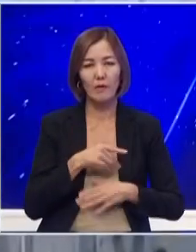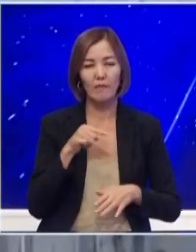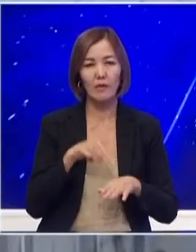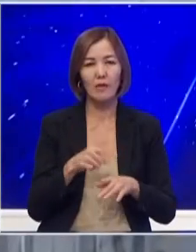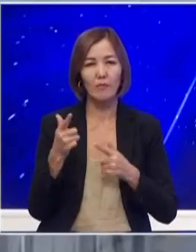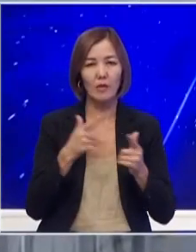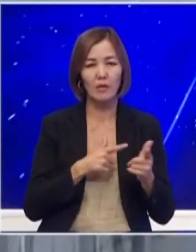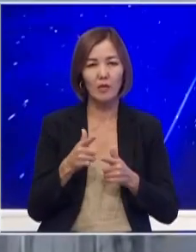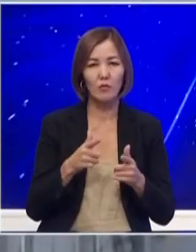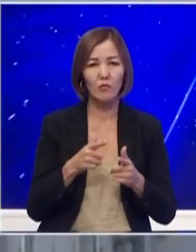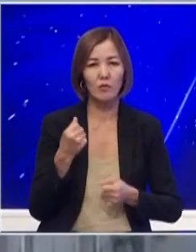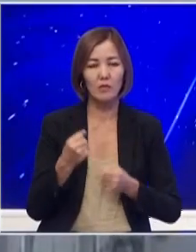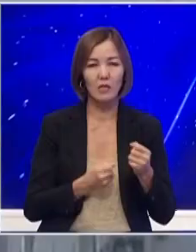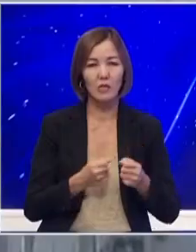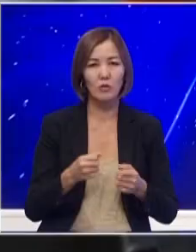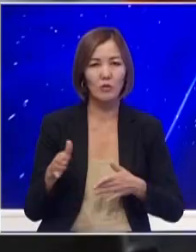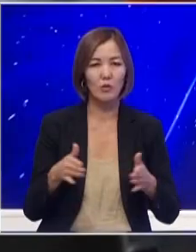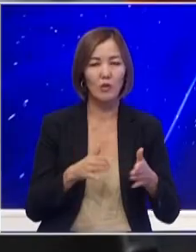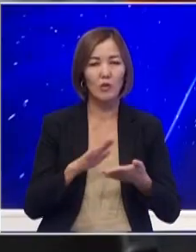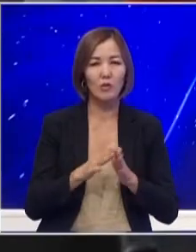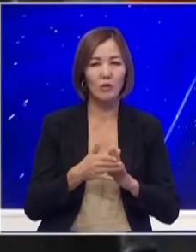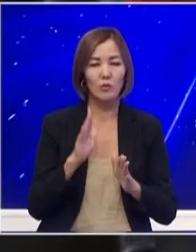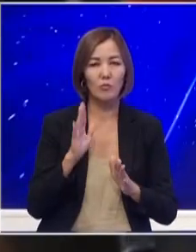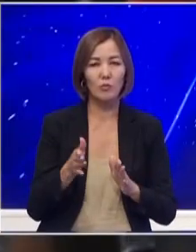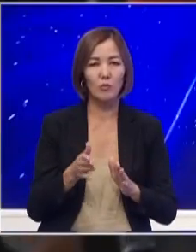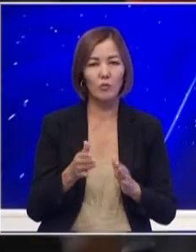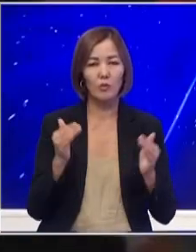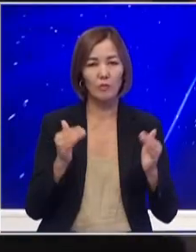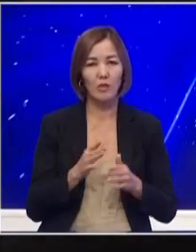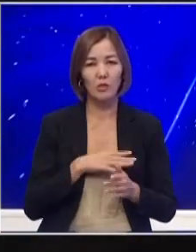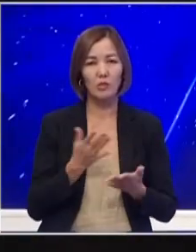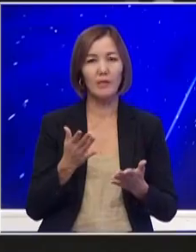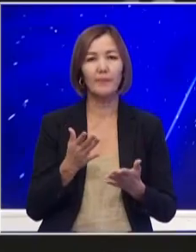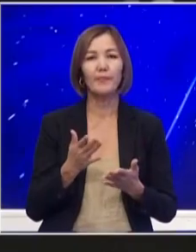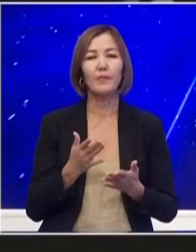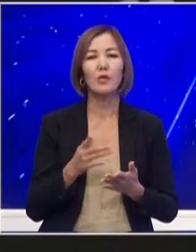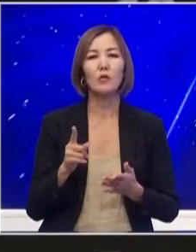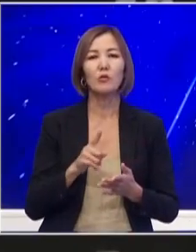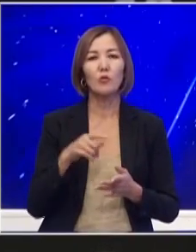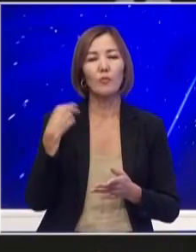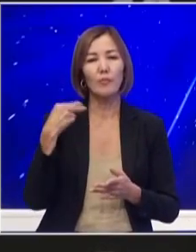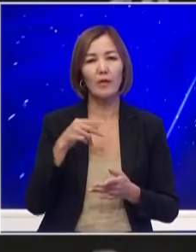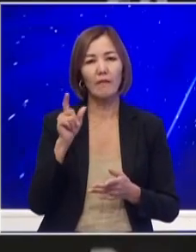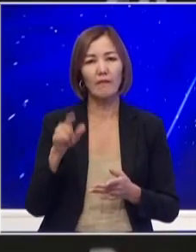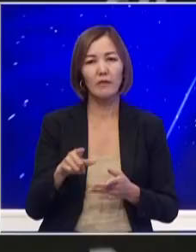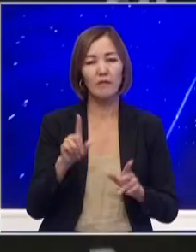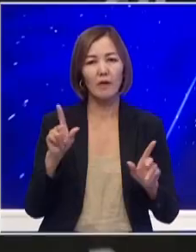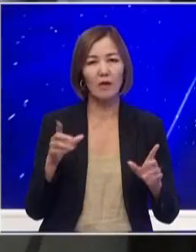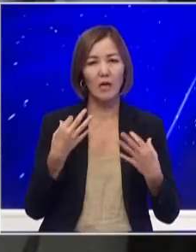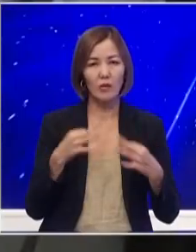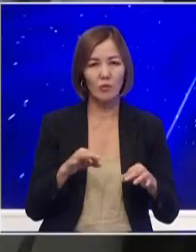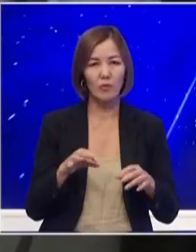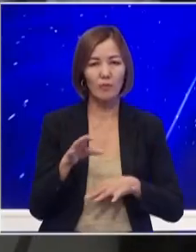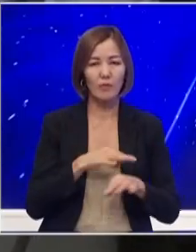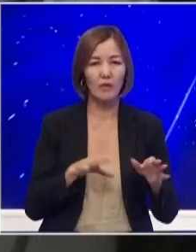на подготовку кандидатов, а значит и на дорожную ситуацию, считают авторы. Стартаперы надеются, что правительство одобрит их проект и